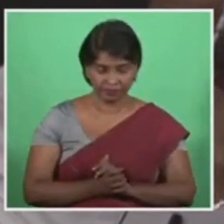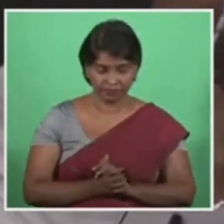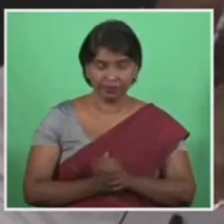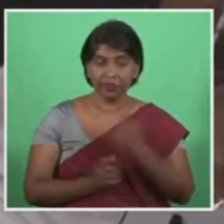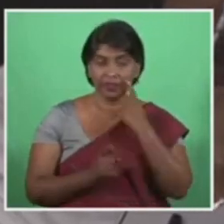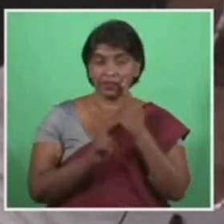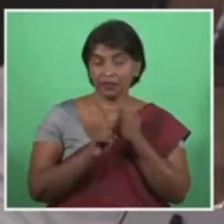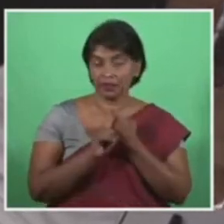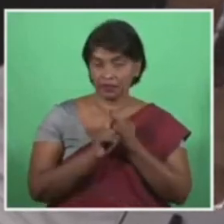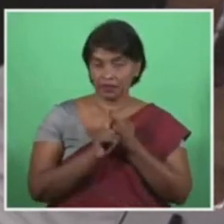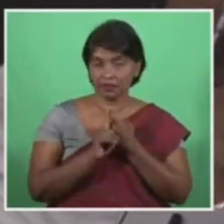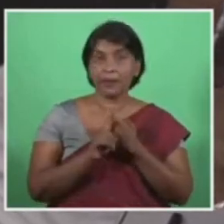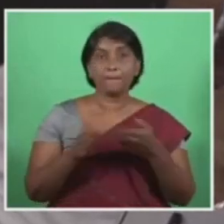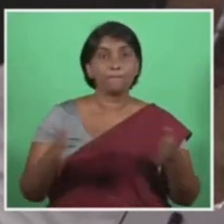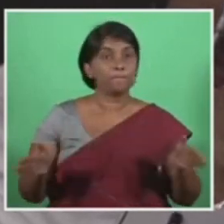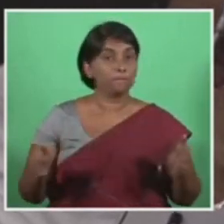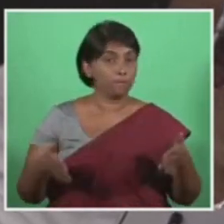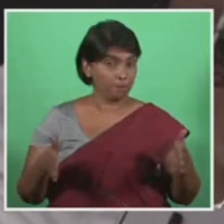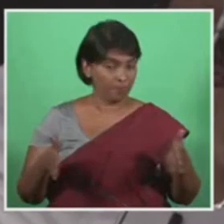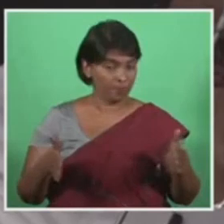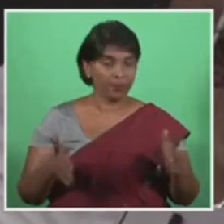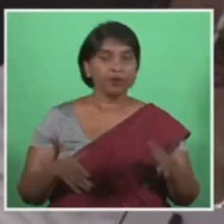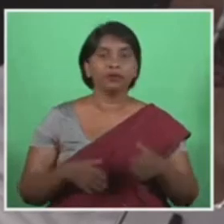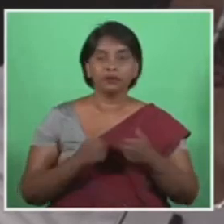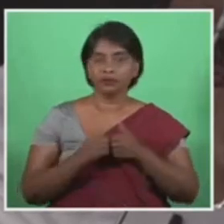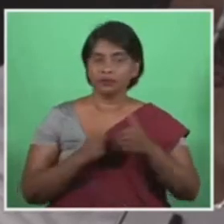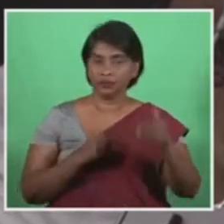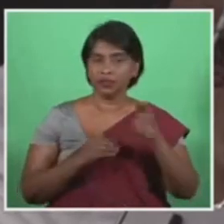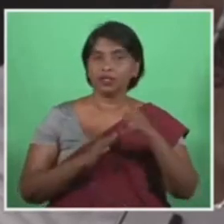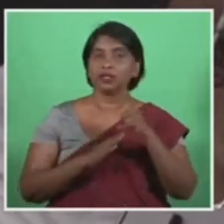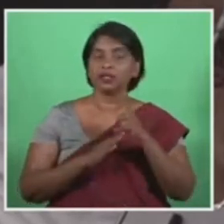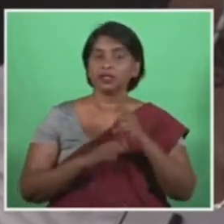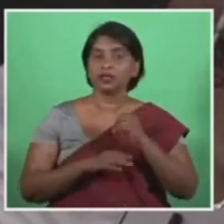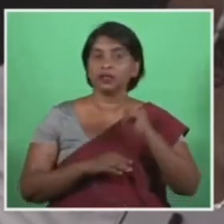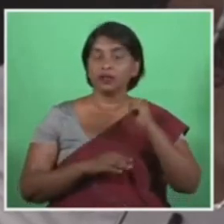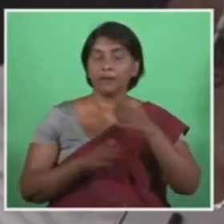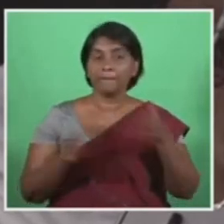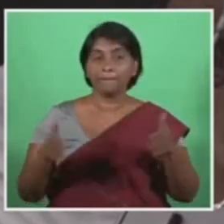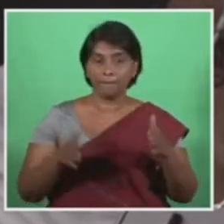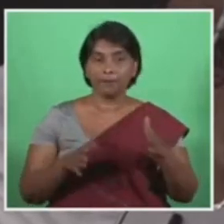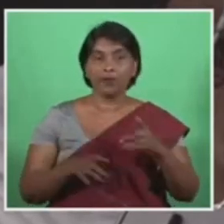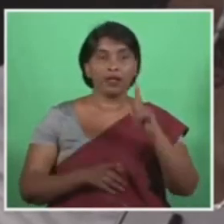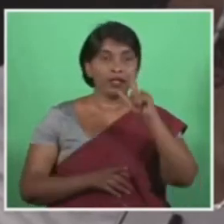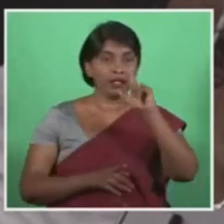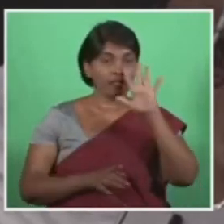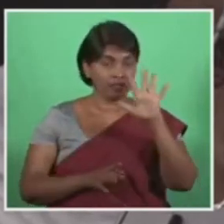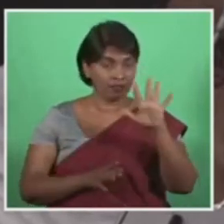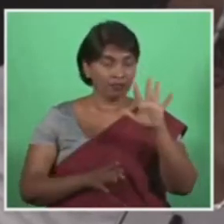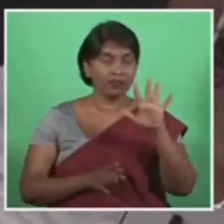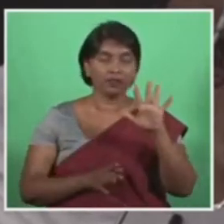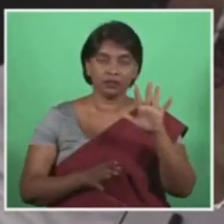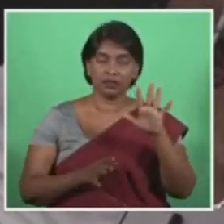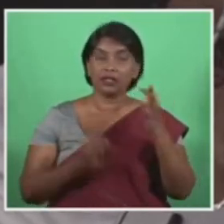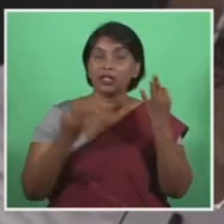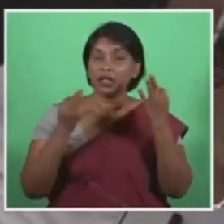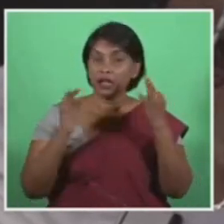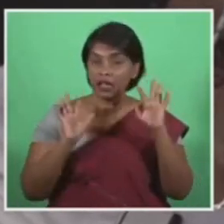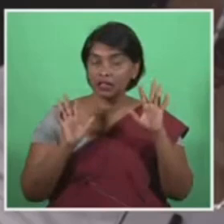दलदा फेरहरा पवेत्न जनराज पेरहरा हेत्त पश्विनी